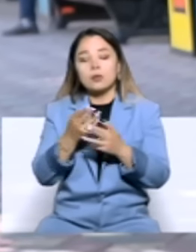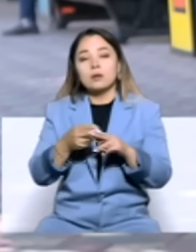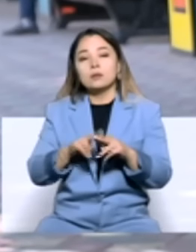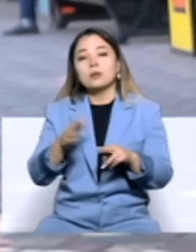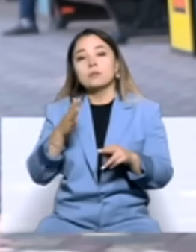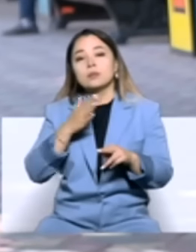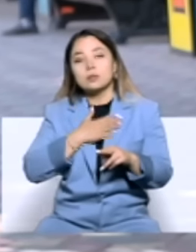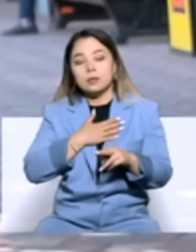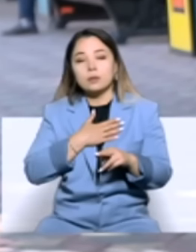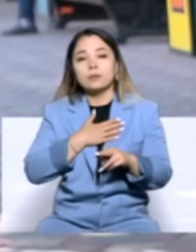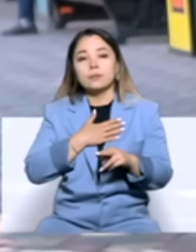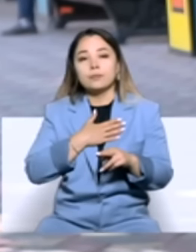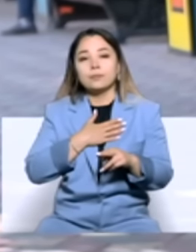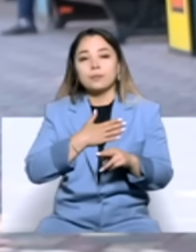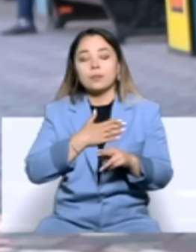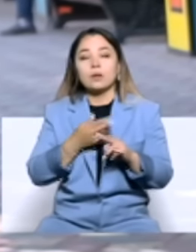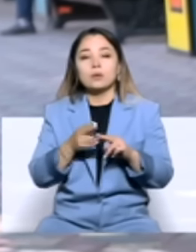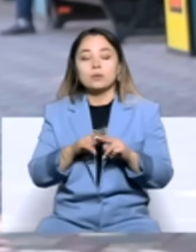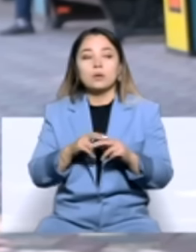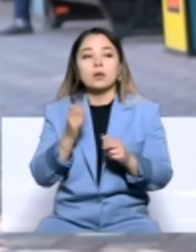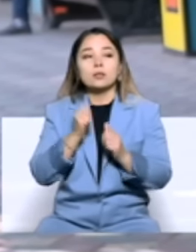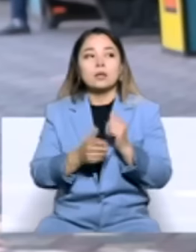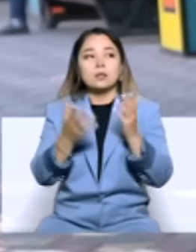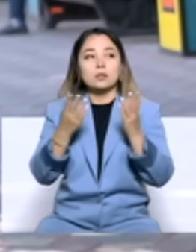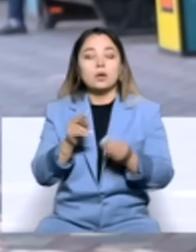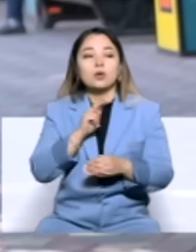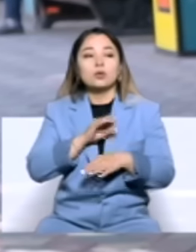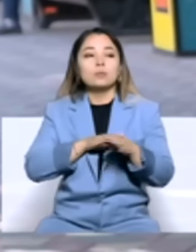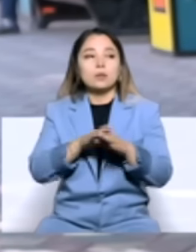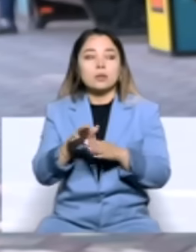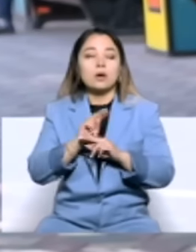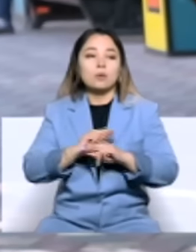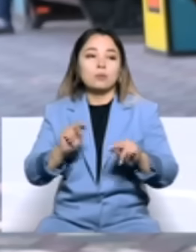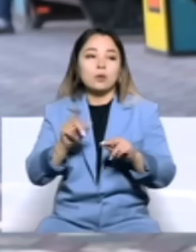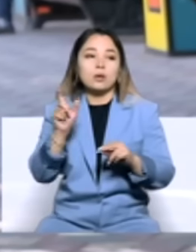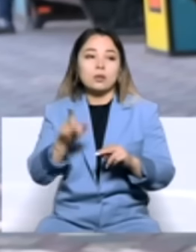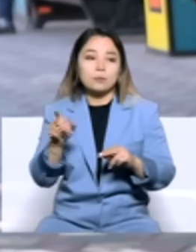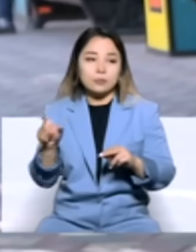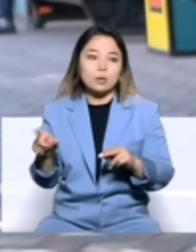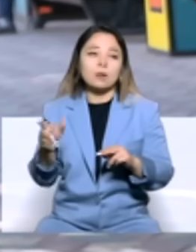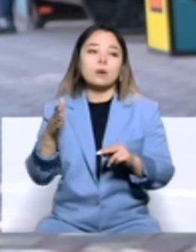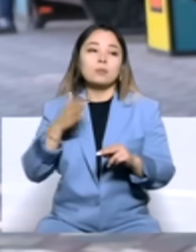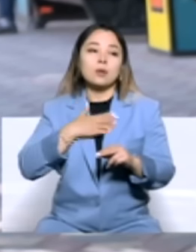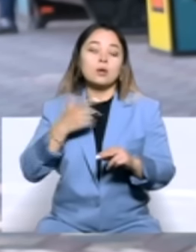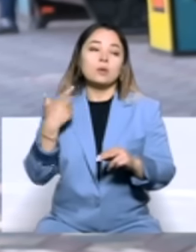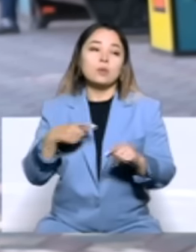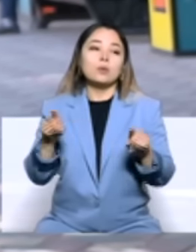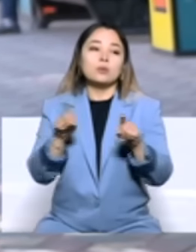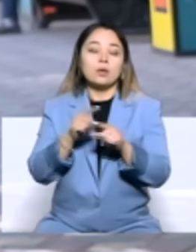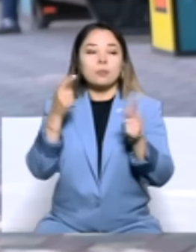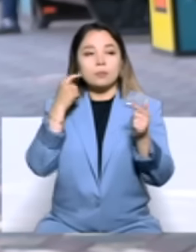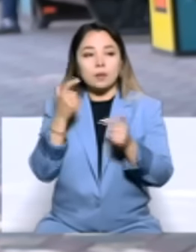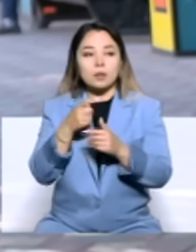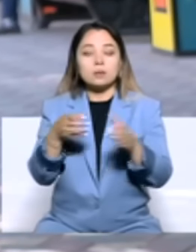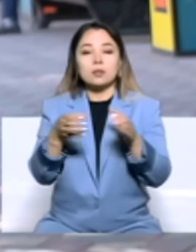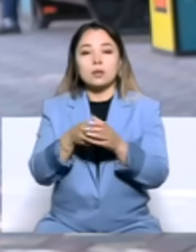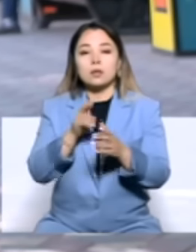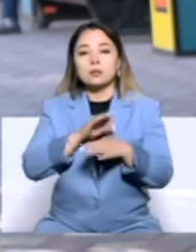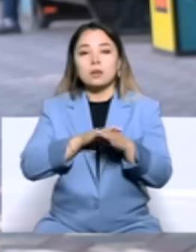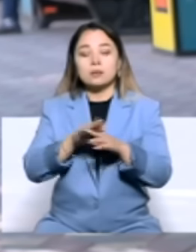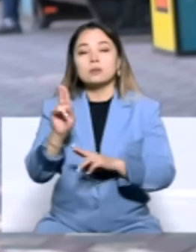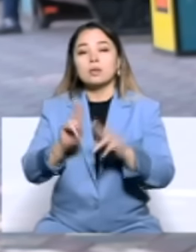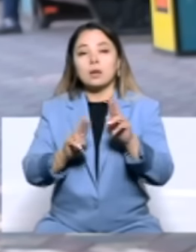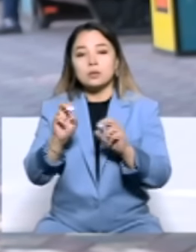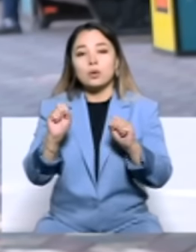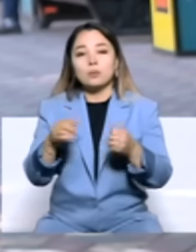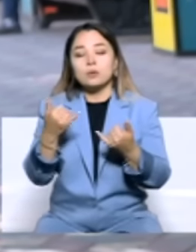Бізге мына күнделікті істеп отқан жұмысымыздың мысалы мұғалімдер, біз өзіміз иә сол білім саласында істеп отырған